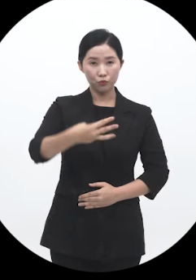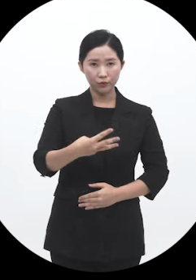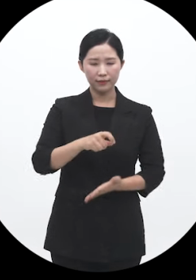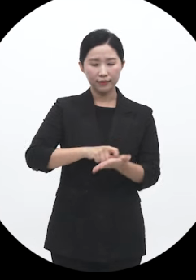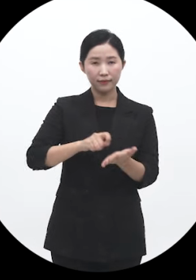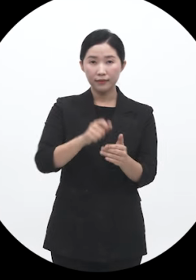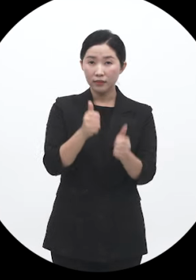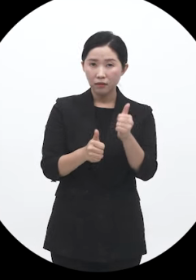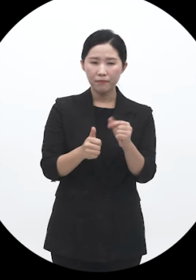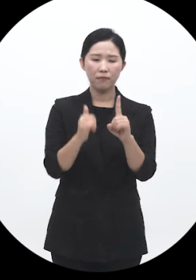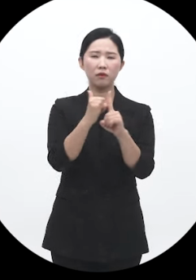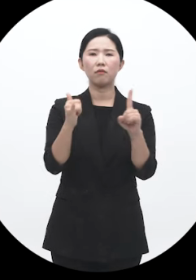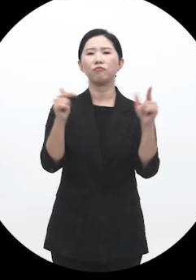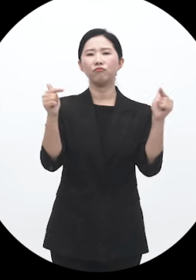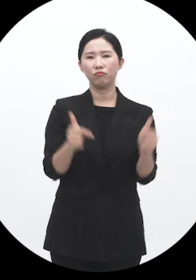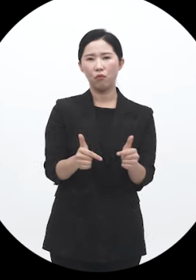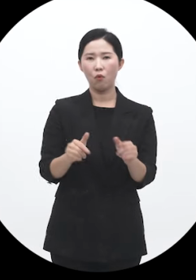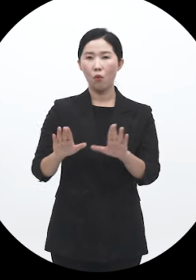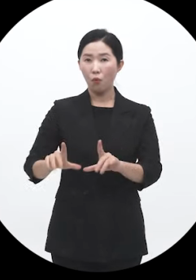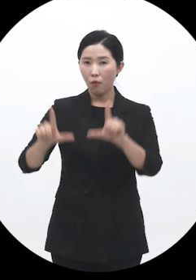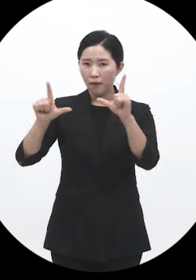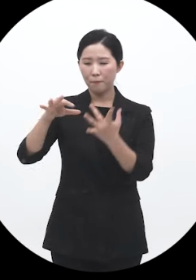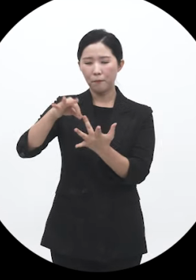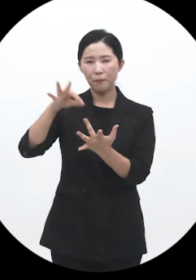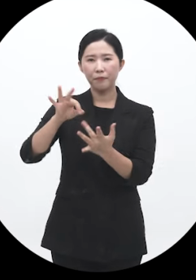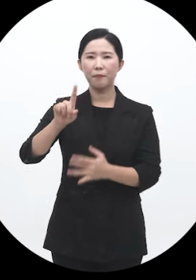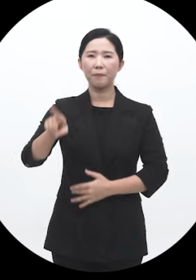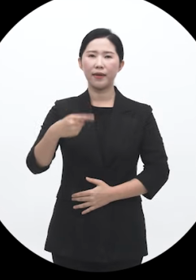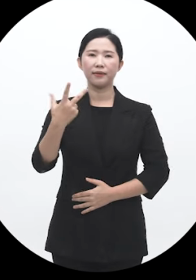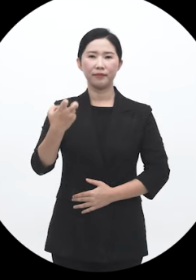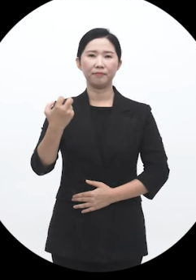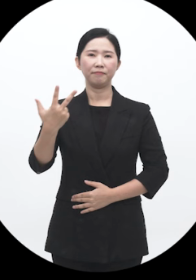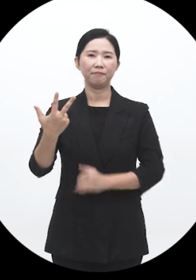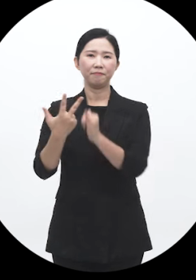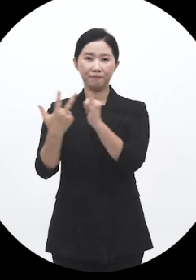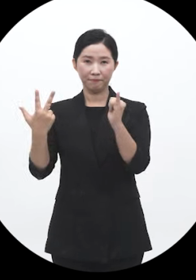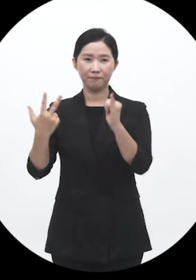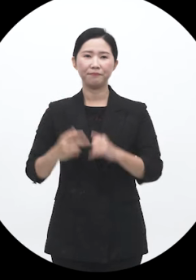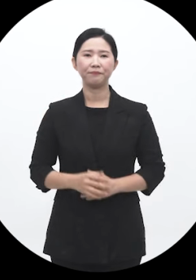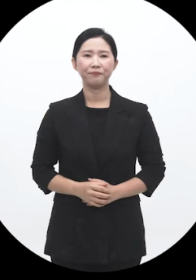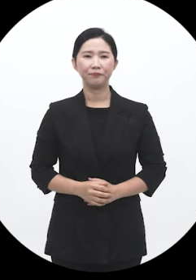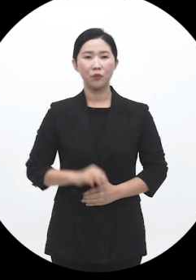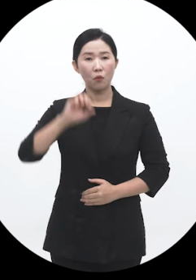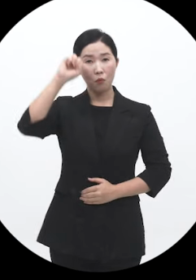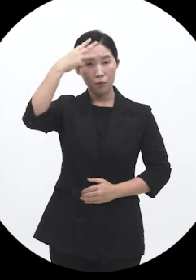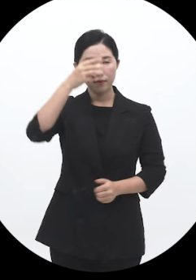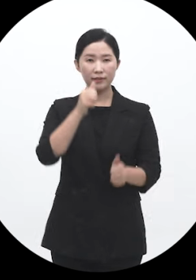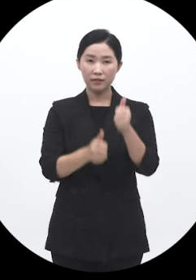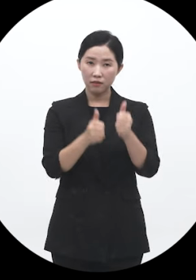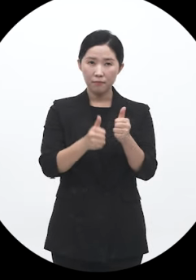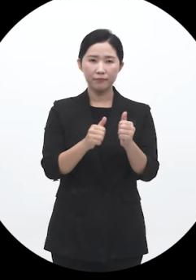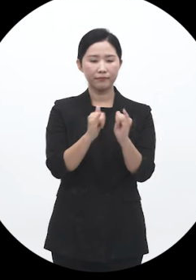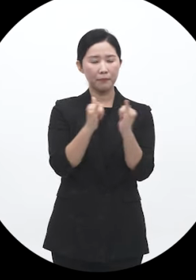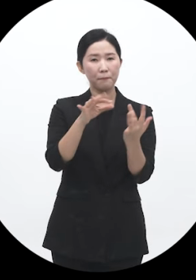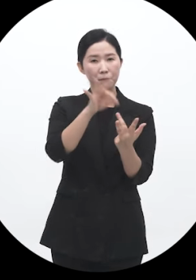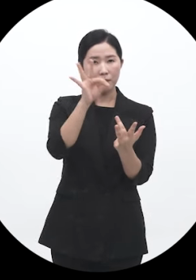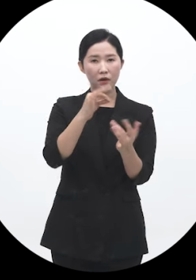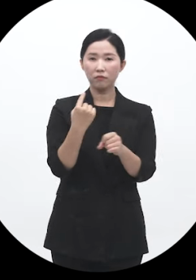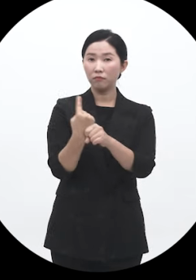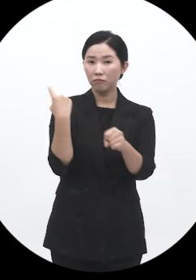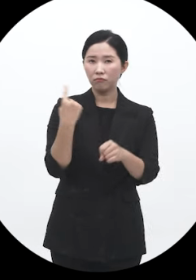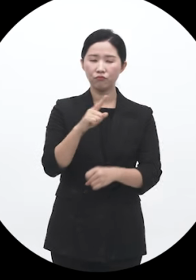1명 감소한 177명을 선발하고 정시 전형의 선발 인원은